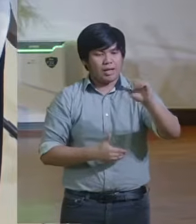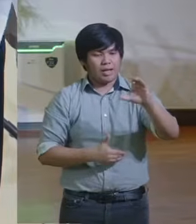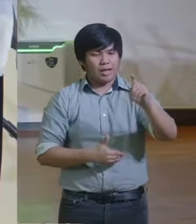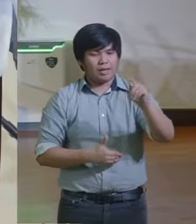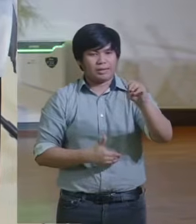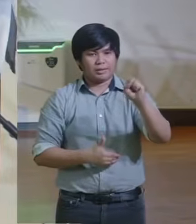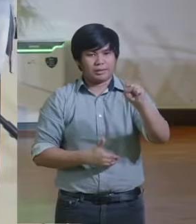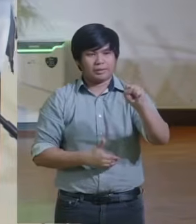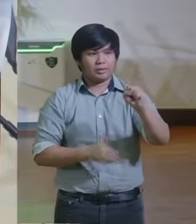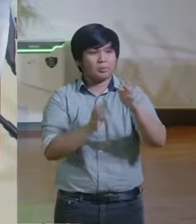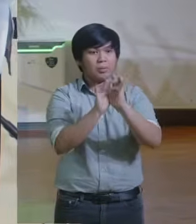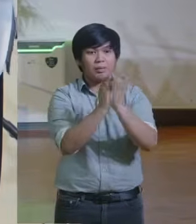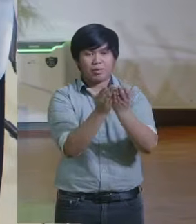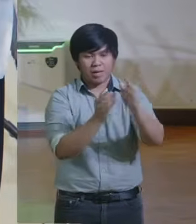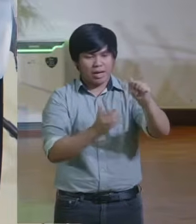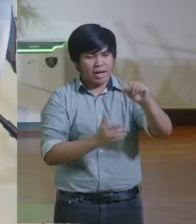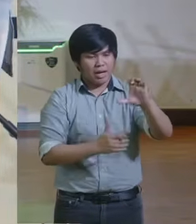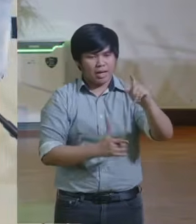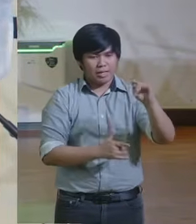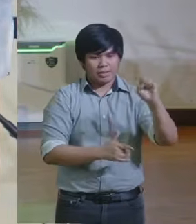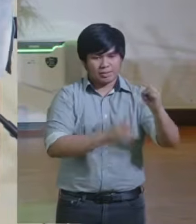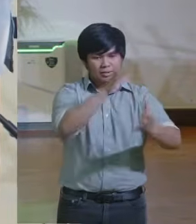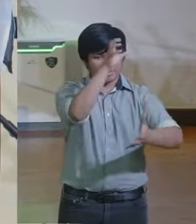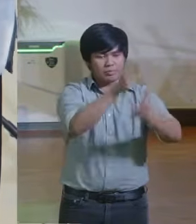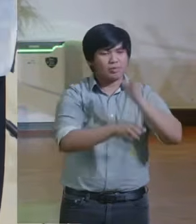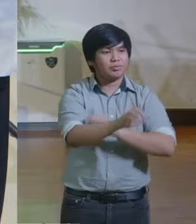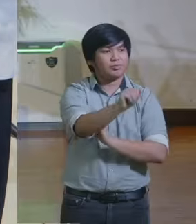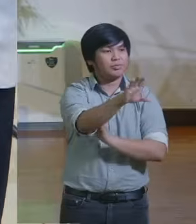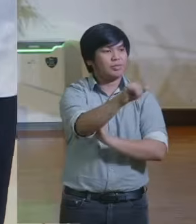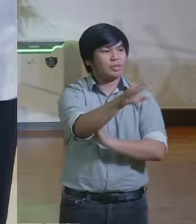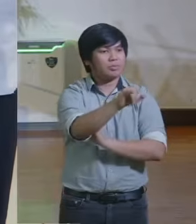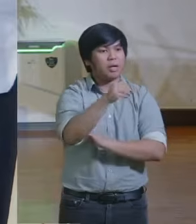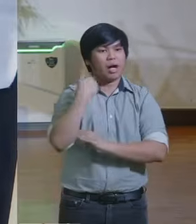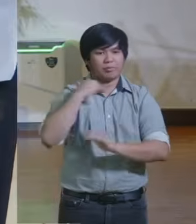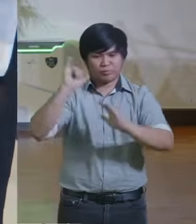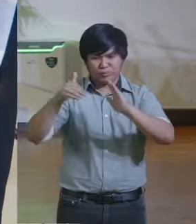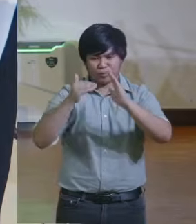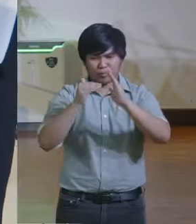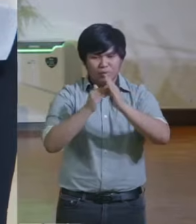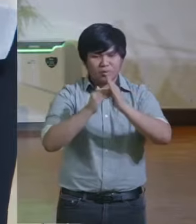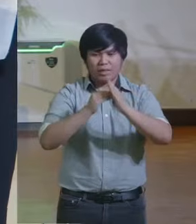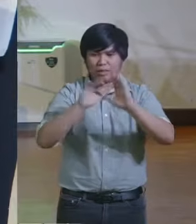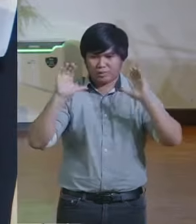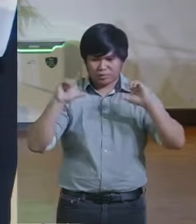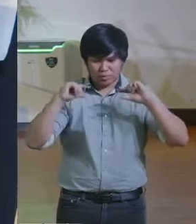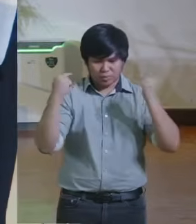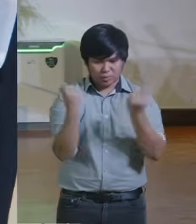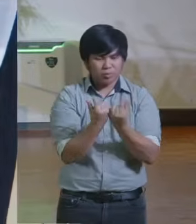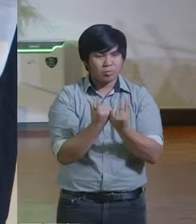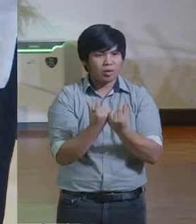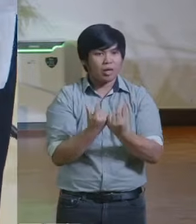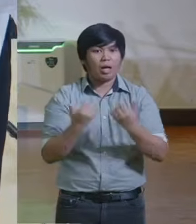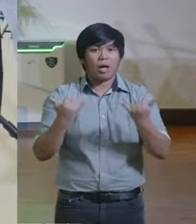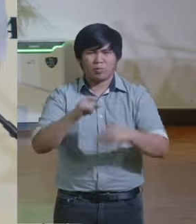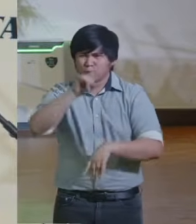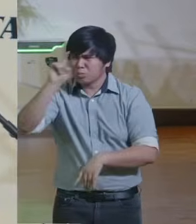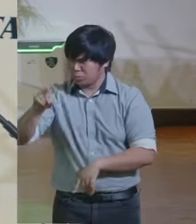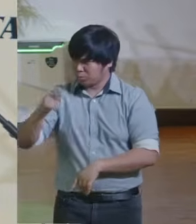ano meron sa Acts 15? Yung Jerusalem Council, kung saan pinag-usapan nila na ang mga Hentil ba